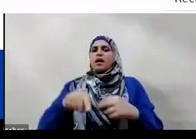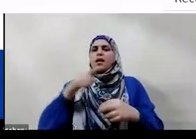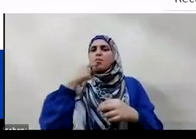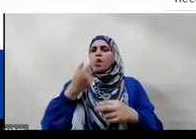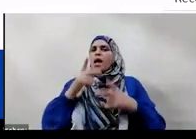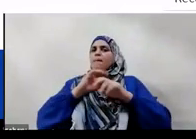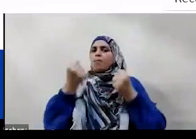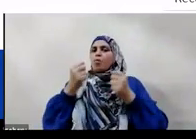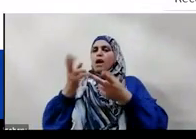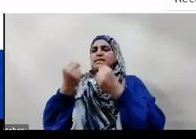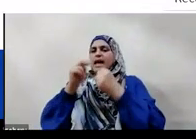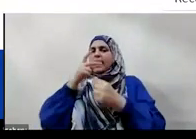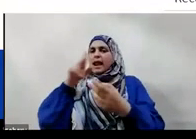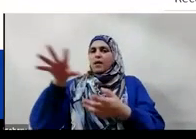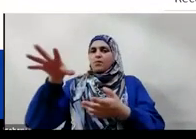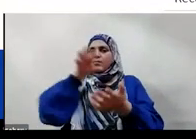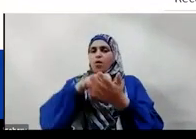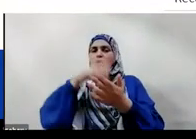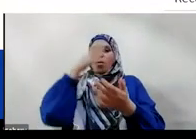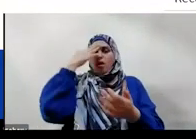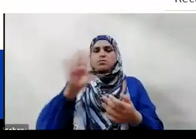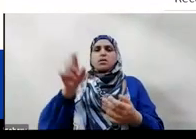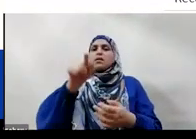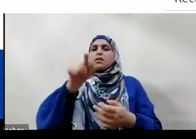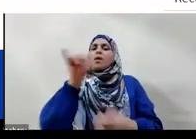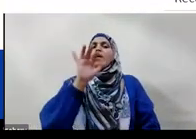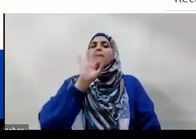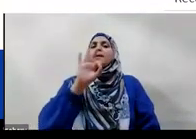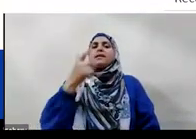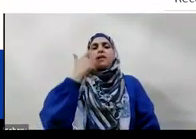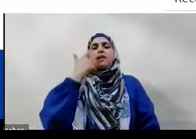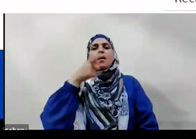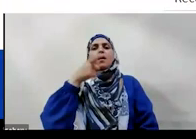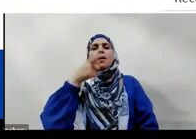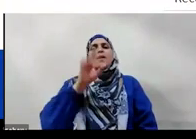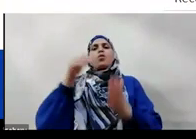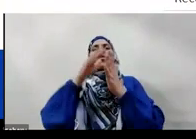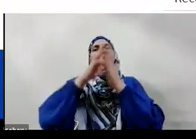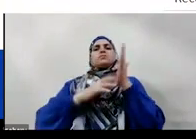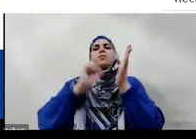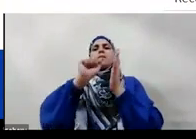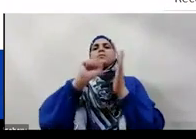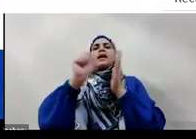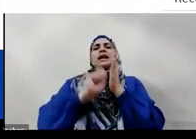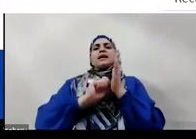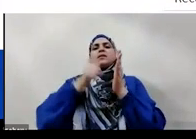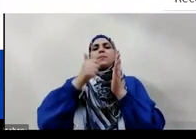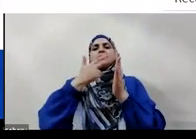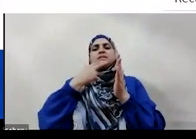هو حاجة مهمة جدا وحاجة لازم تاخدوا بالكم منها في الابلكيشن وان انتوا تتجنبوها،